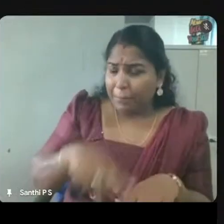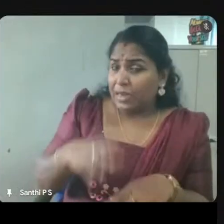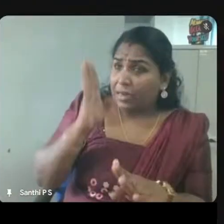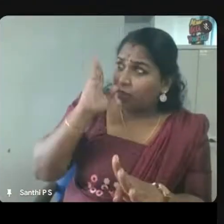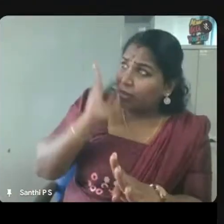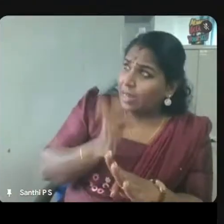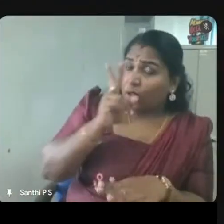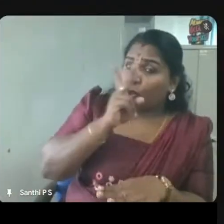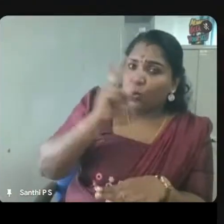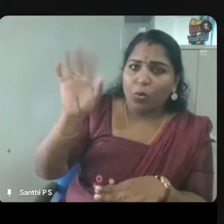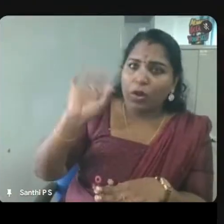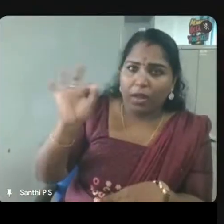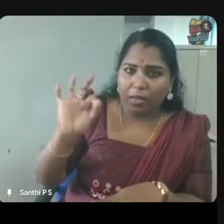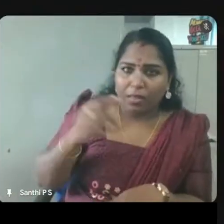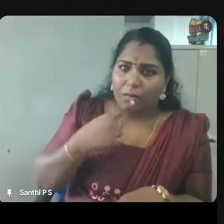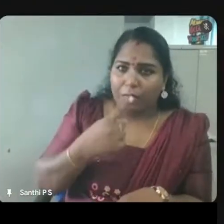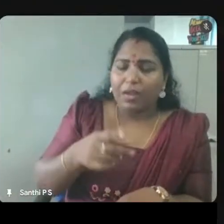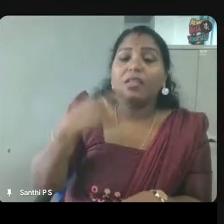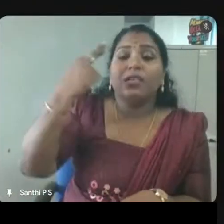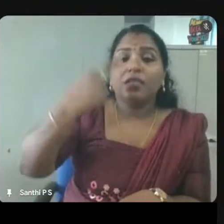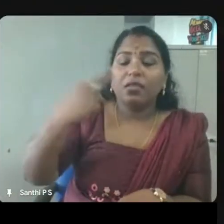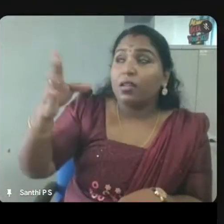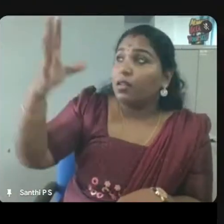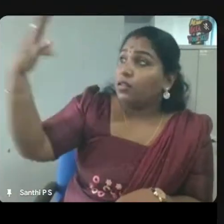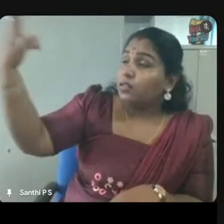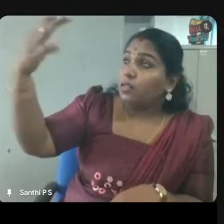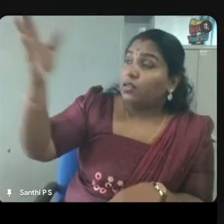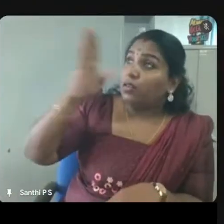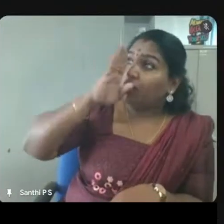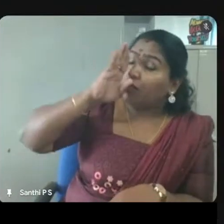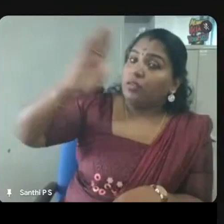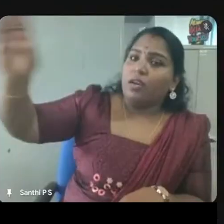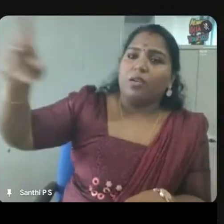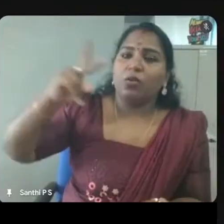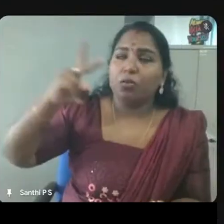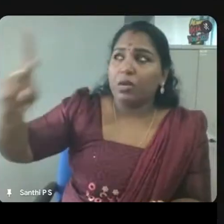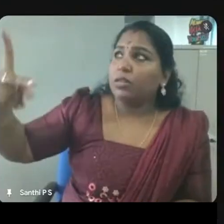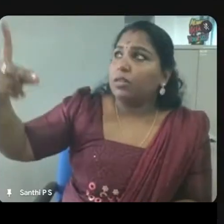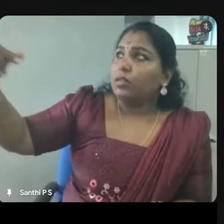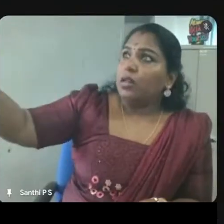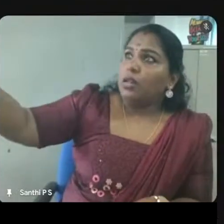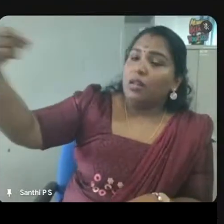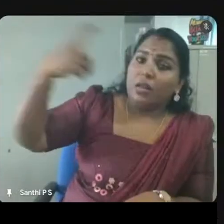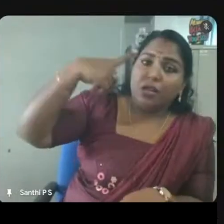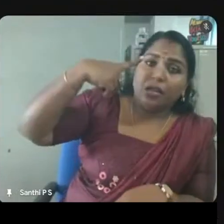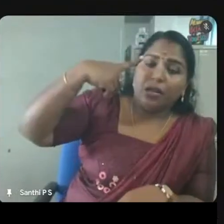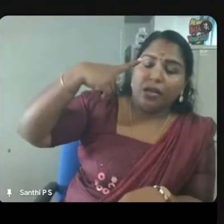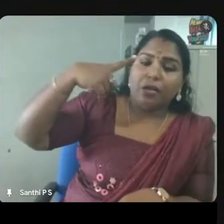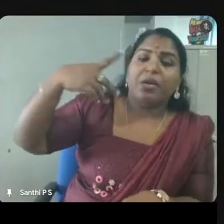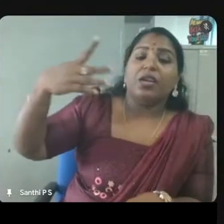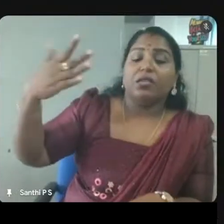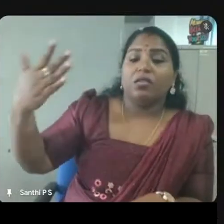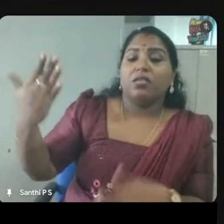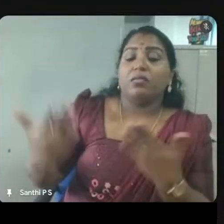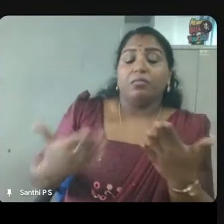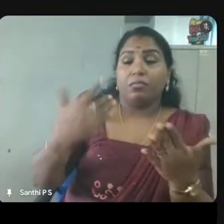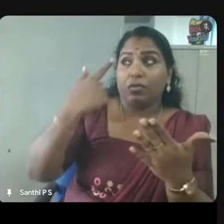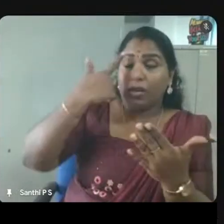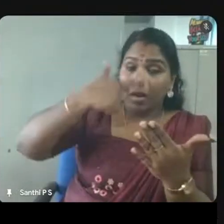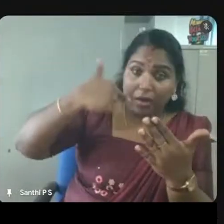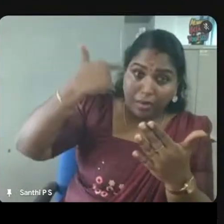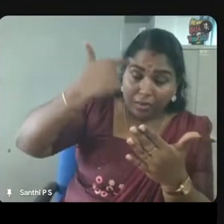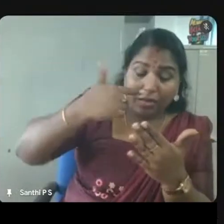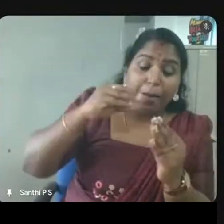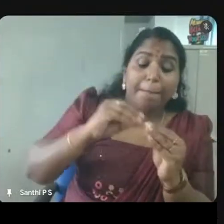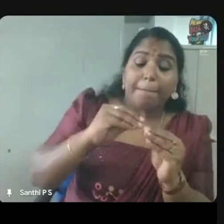അറ്റ് ദ സൺ. ആ ഡയറക്റ്റ് സൺ റേസ് ആർ ടോക്സിക് ടു ദ റെറ്റിന. മാക്യുലയിൽ ബേൺസ് ഉണ്ടാക്കും, അങ്ങനെ ഹോൾസ് ഉണ്ടാക്കും. സോളാർ